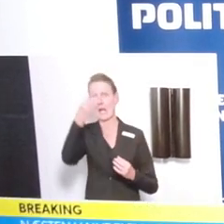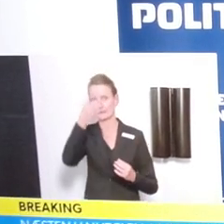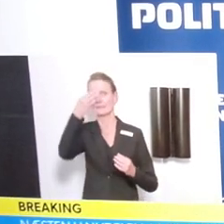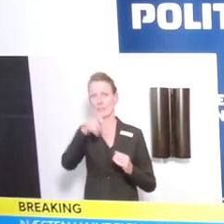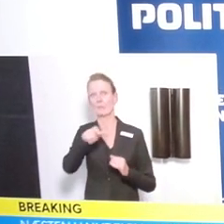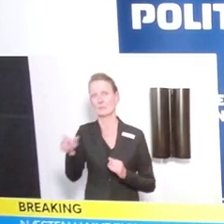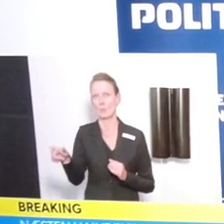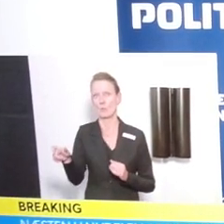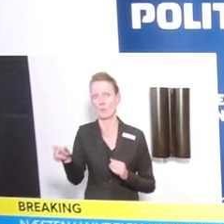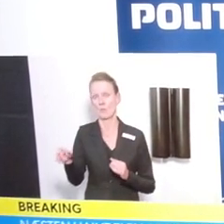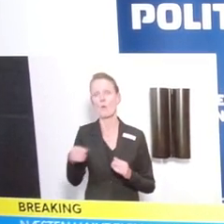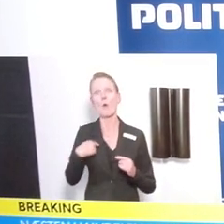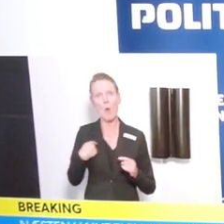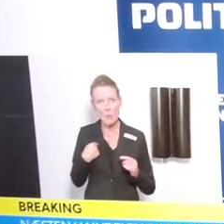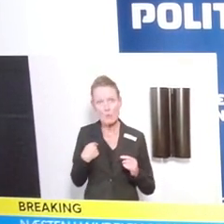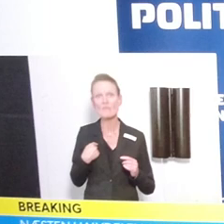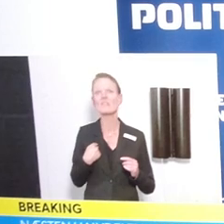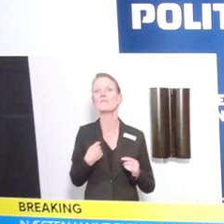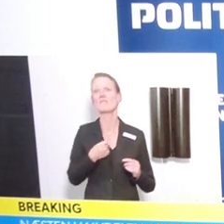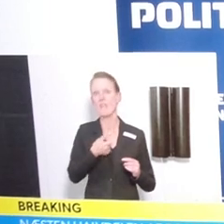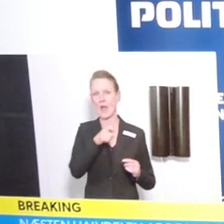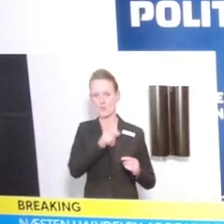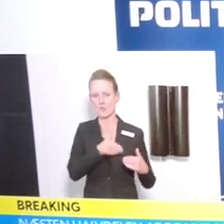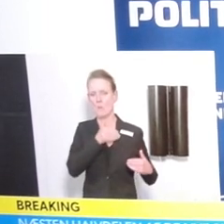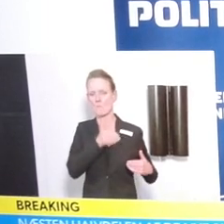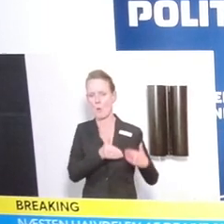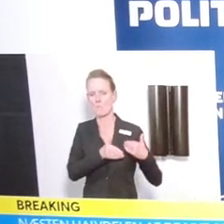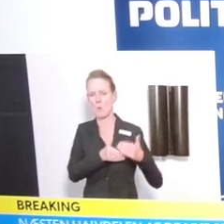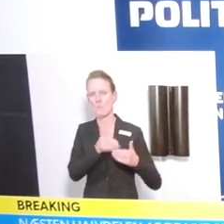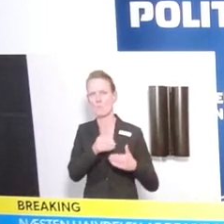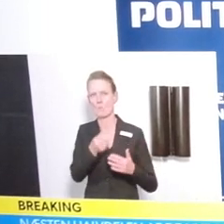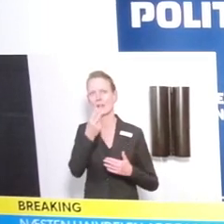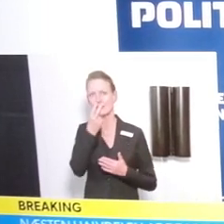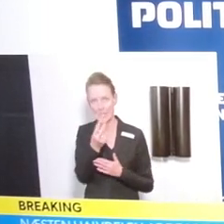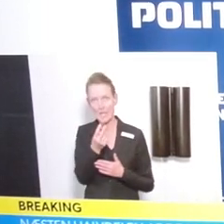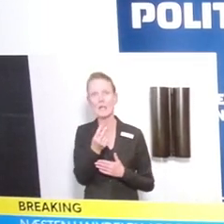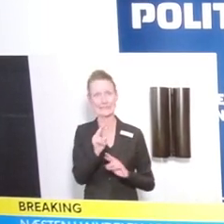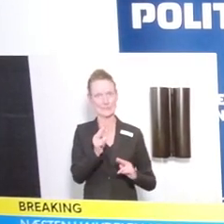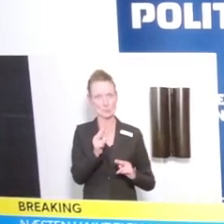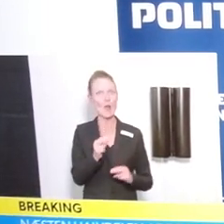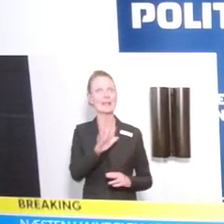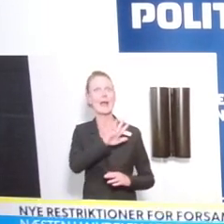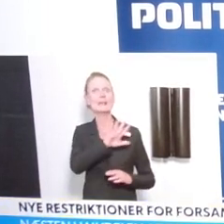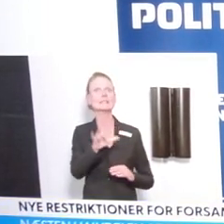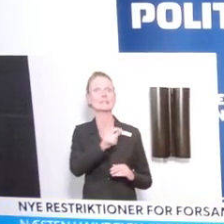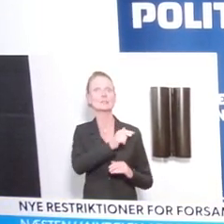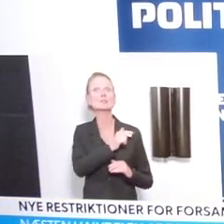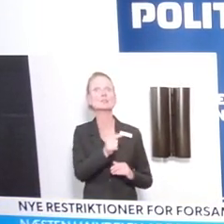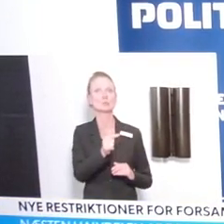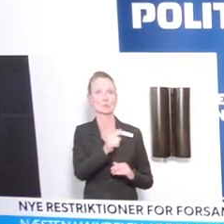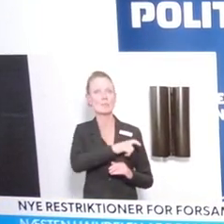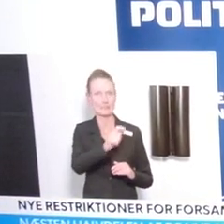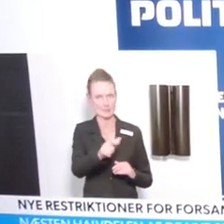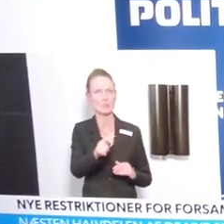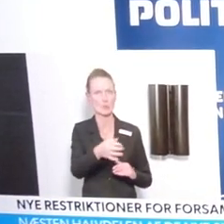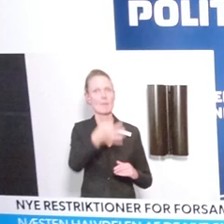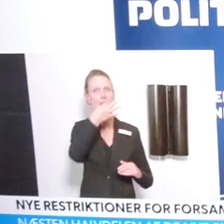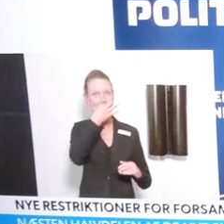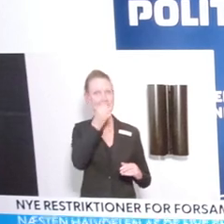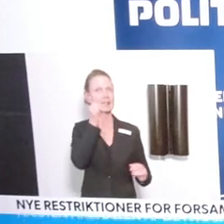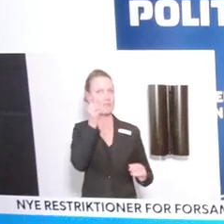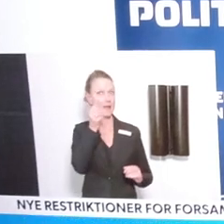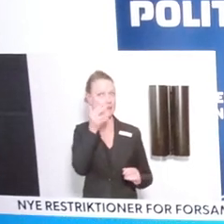uge udbygger på, nu er vi altså over 50.000 om dagen i den seneste uge, og vi vil